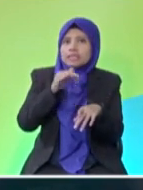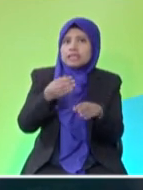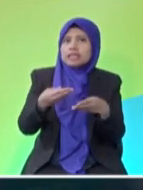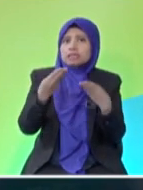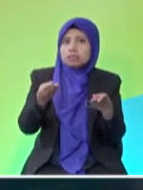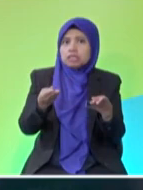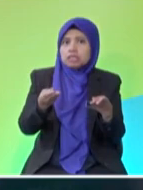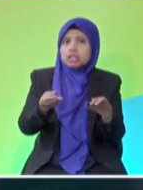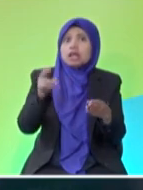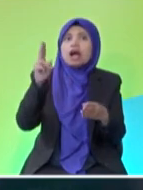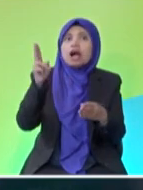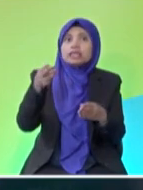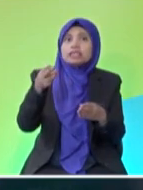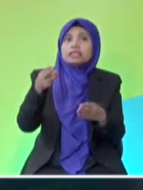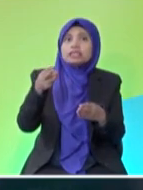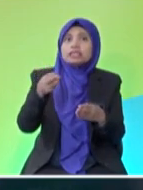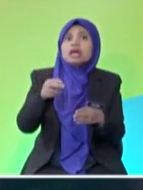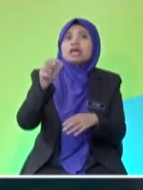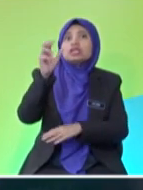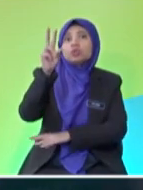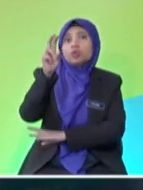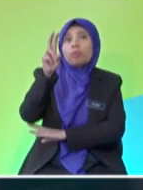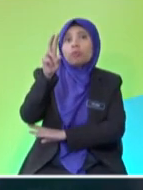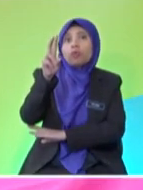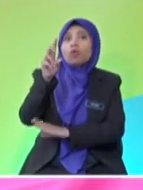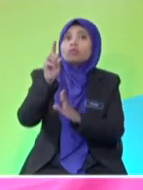mengingat hanyalah selama 21